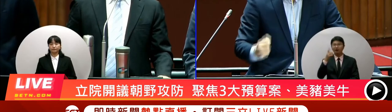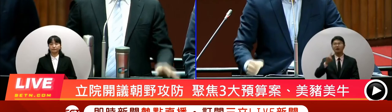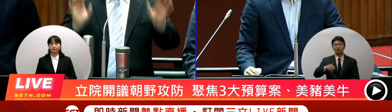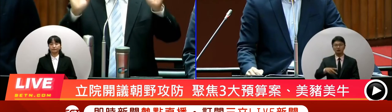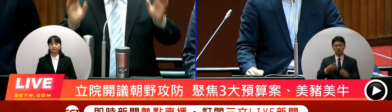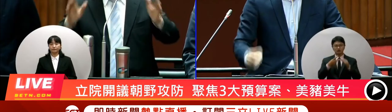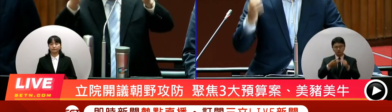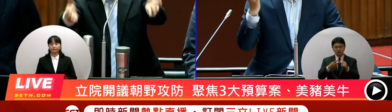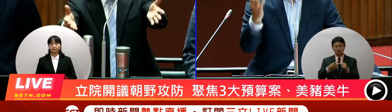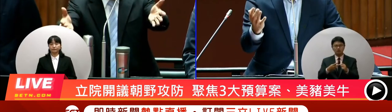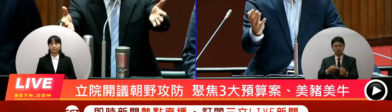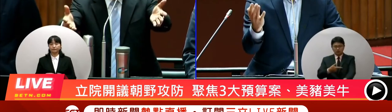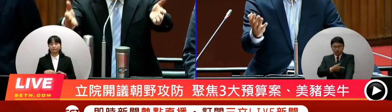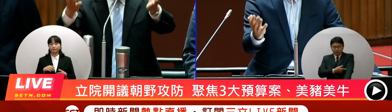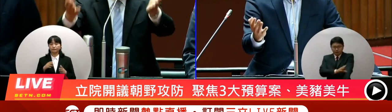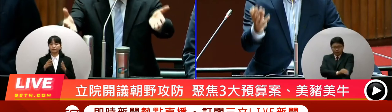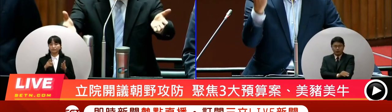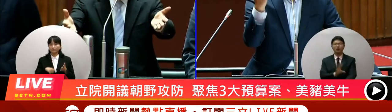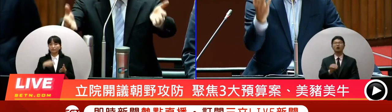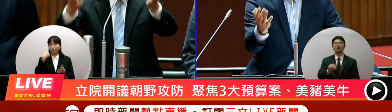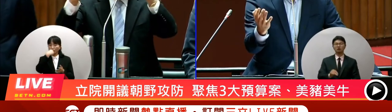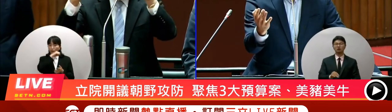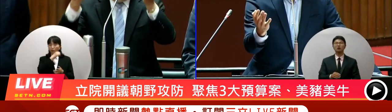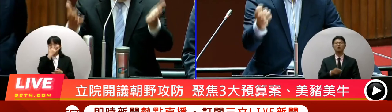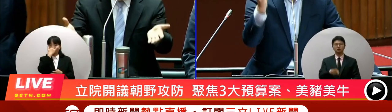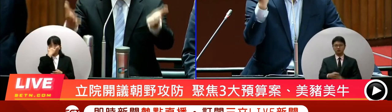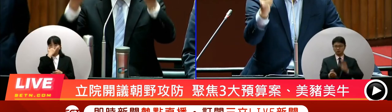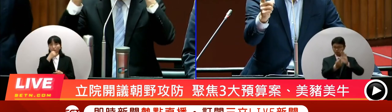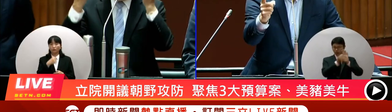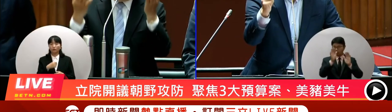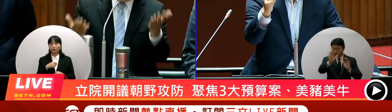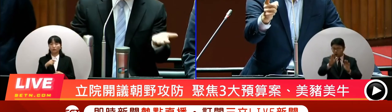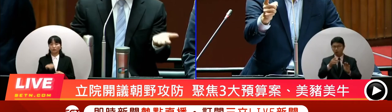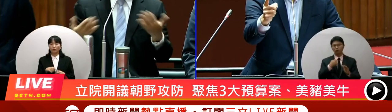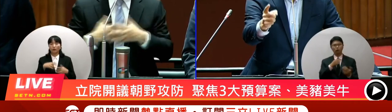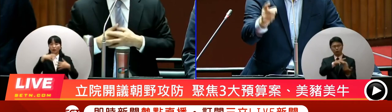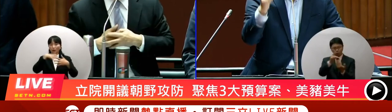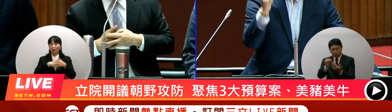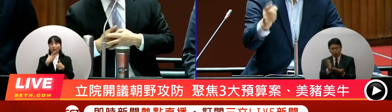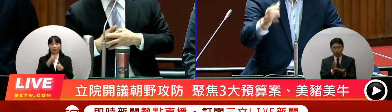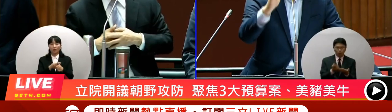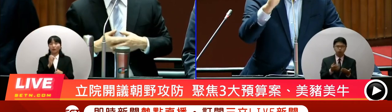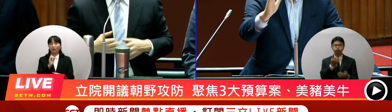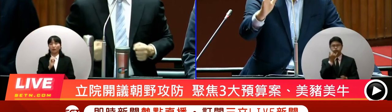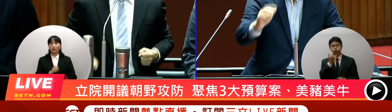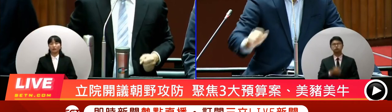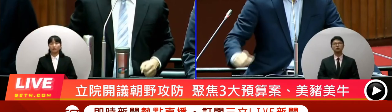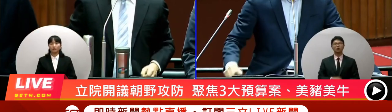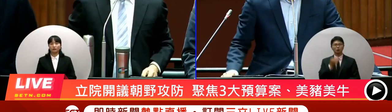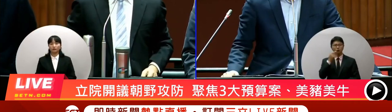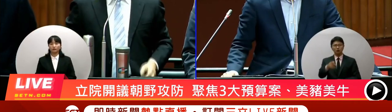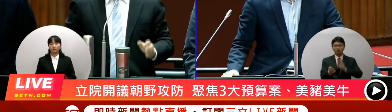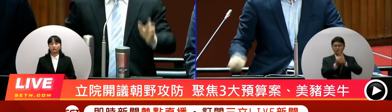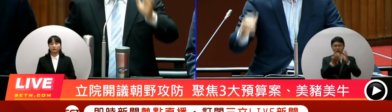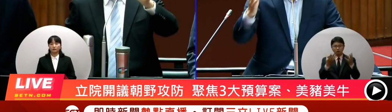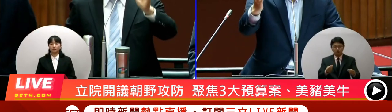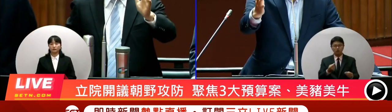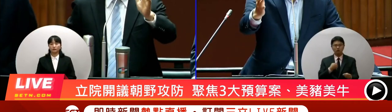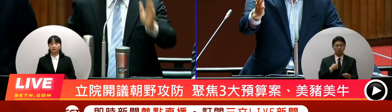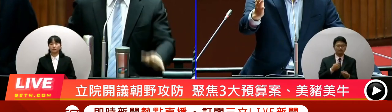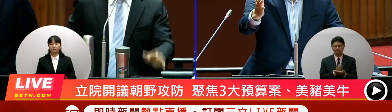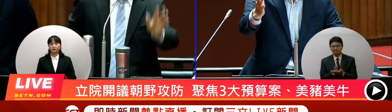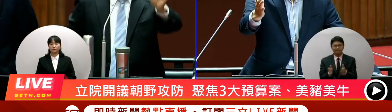瘦肉精我的标示我才能选择如果你不标示我还有瘦肉精人民就没有办法选择这么